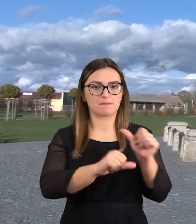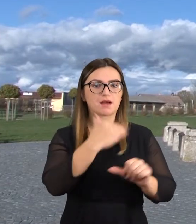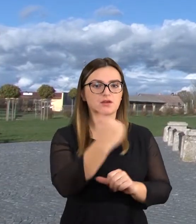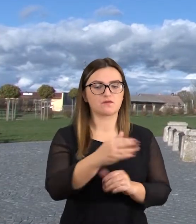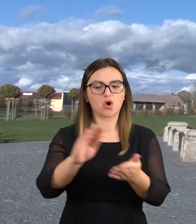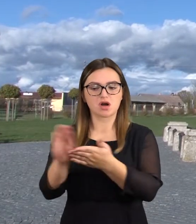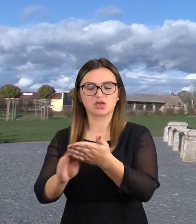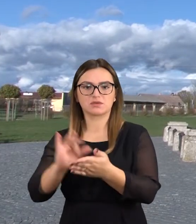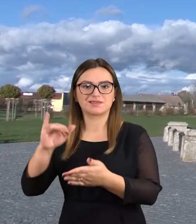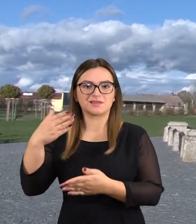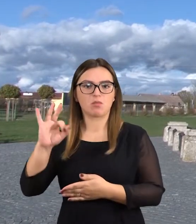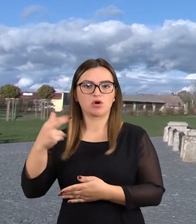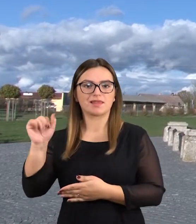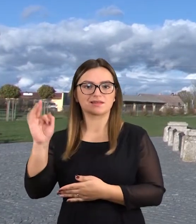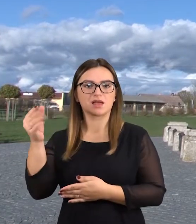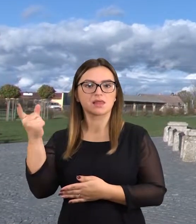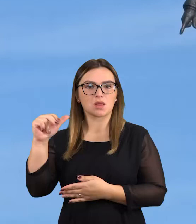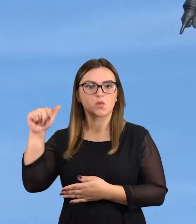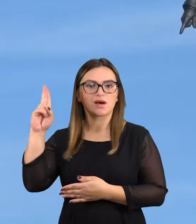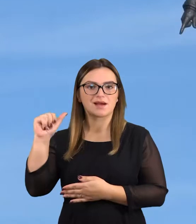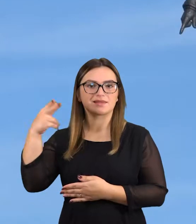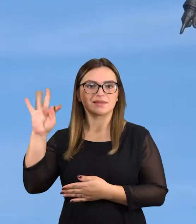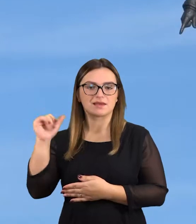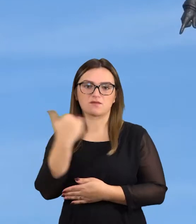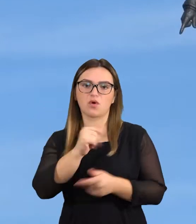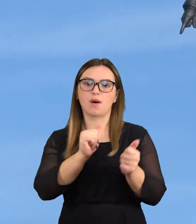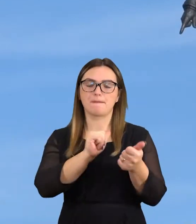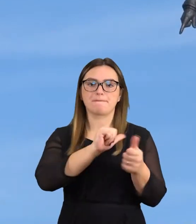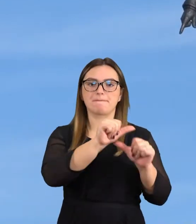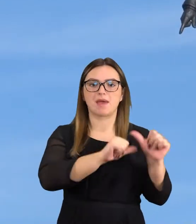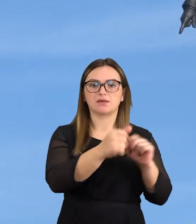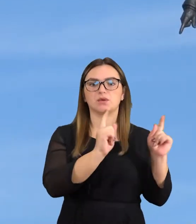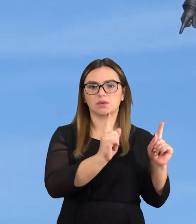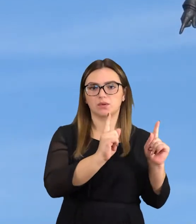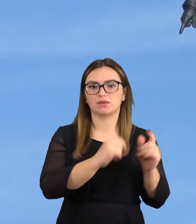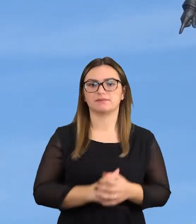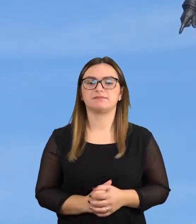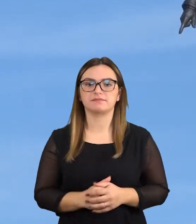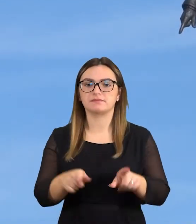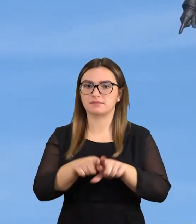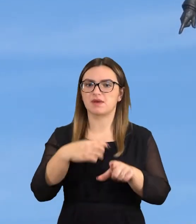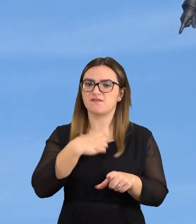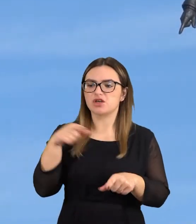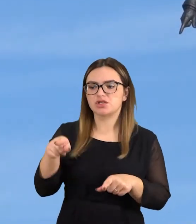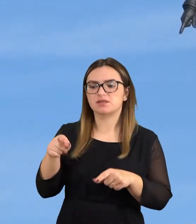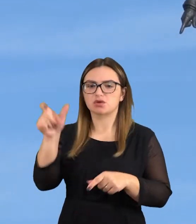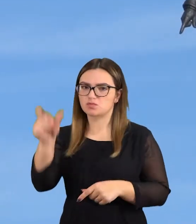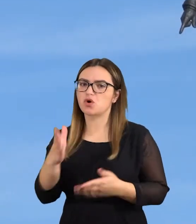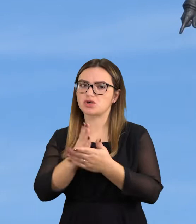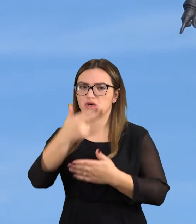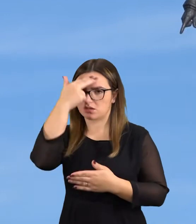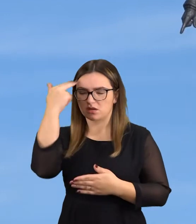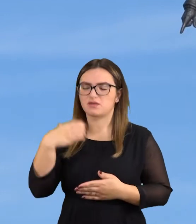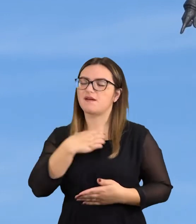’18 paskelbti Simono Daukanto metais. Tačiau tai, kad šios asmenybės įamžinimas būtų paskelbtas šių metų atmintinų renginių